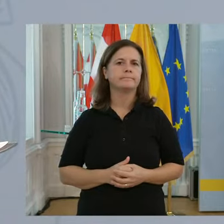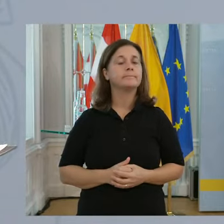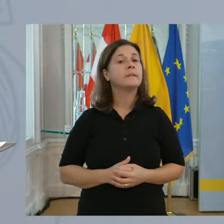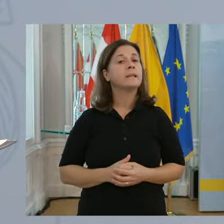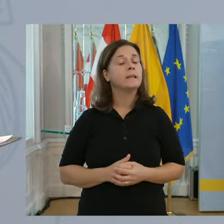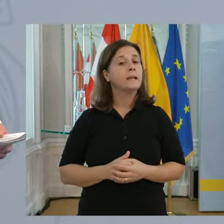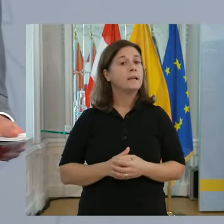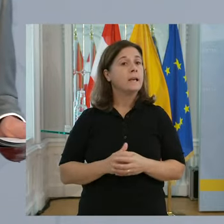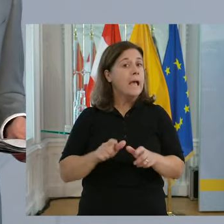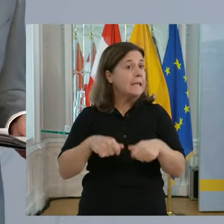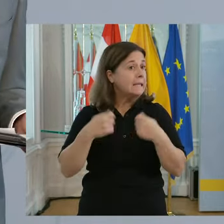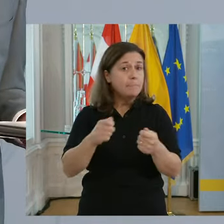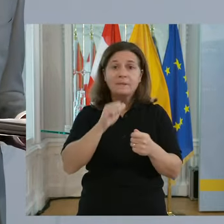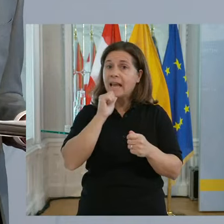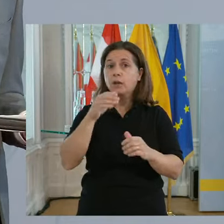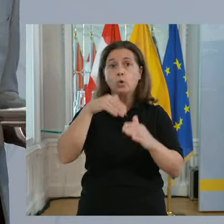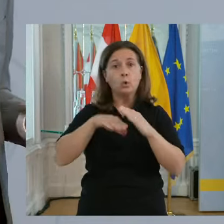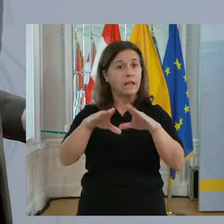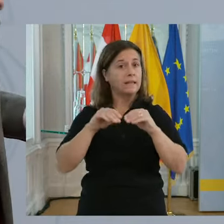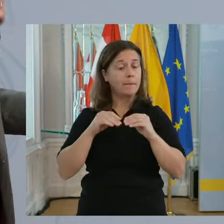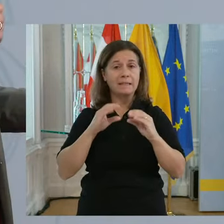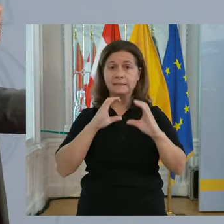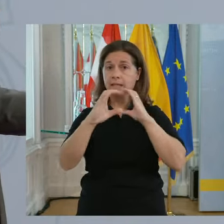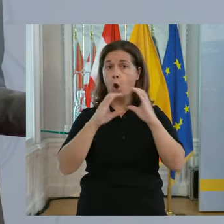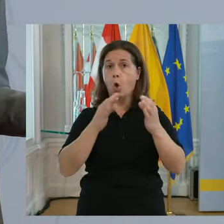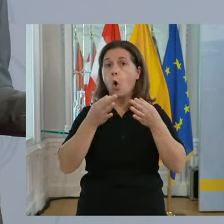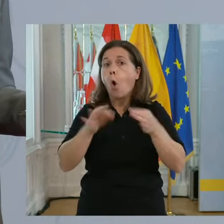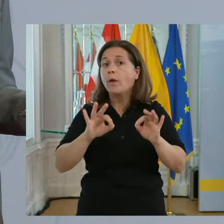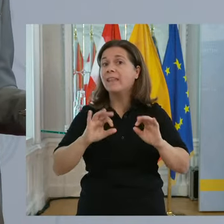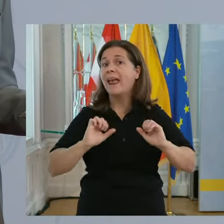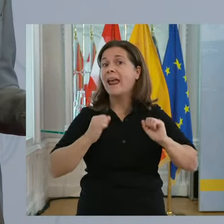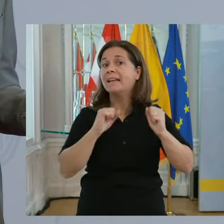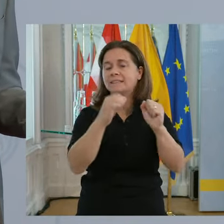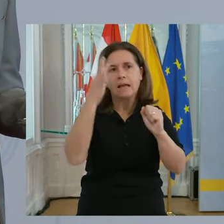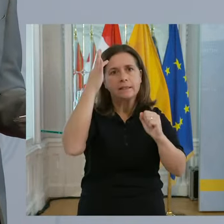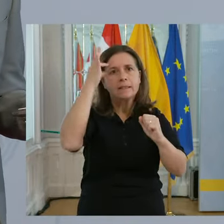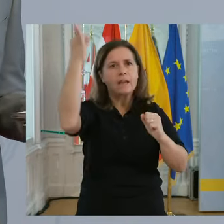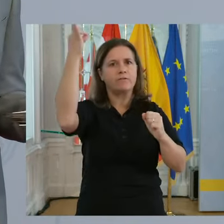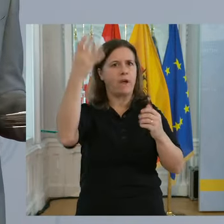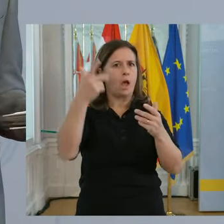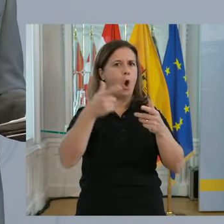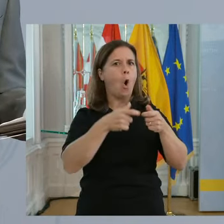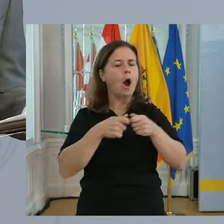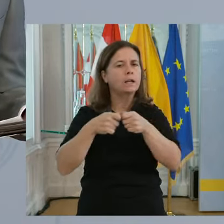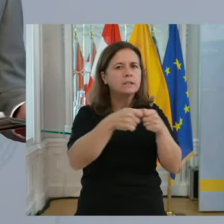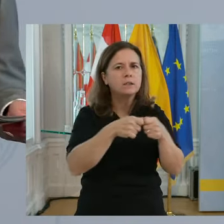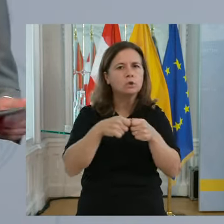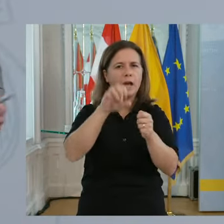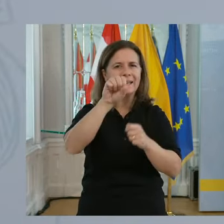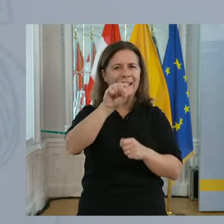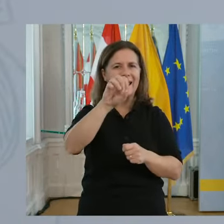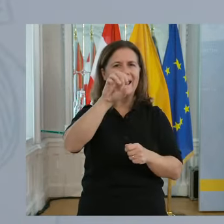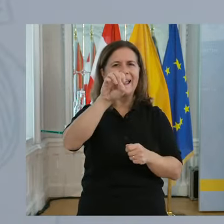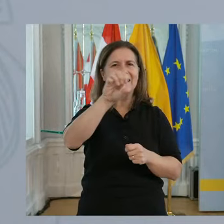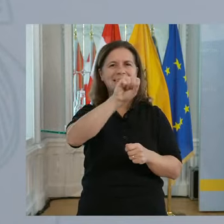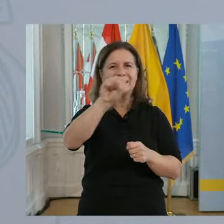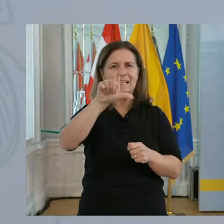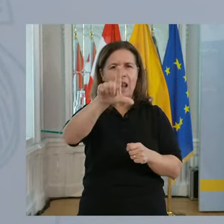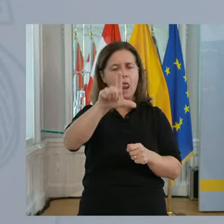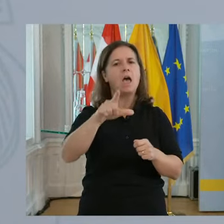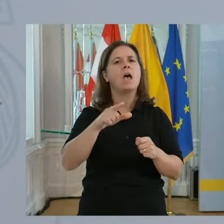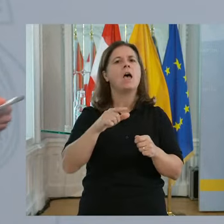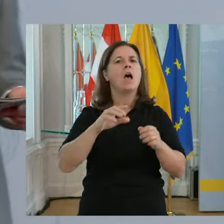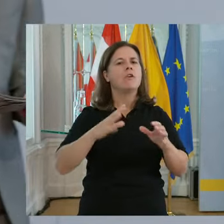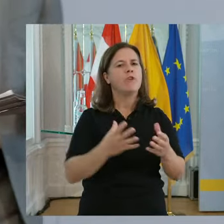Es gäbe keinen Unternehmensdialog ohne die Initiative der Organisatorinnen von der Essel Foundation und der Autark